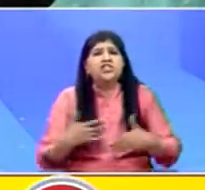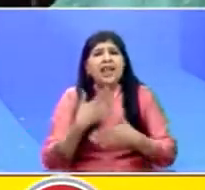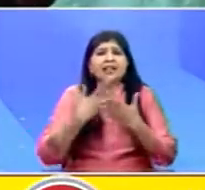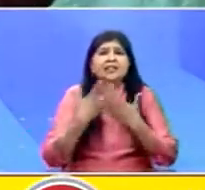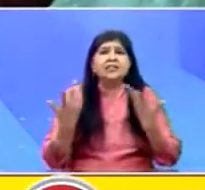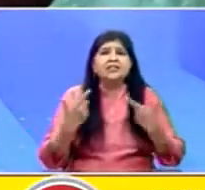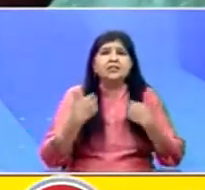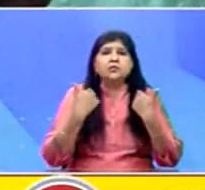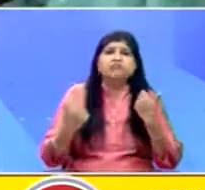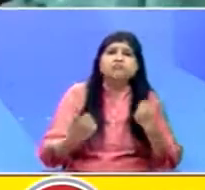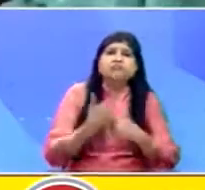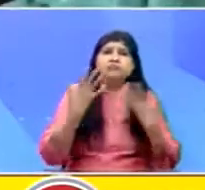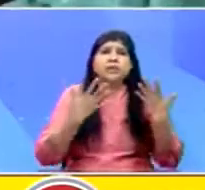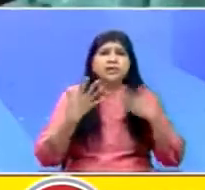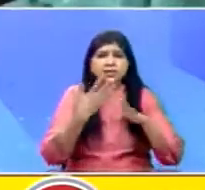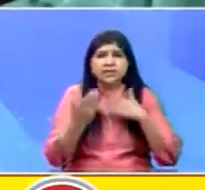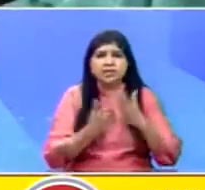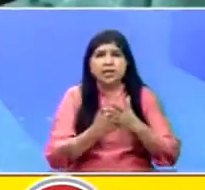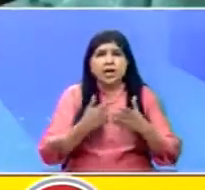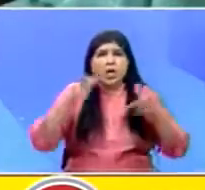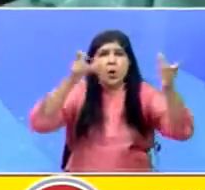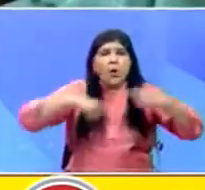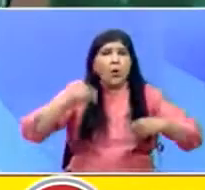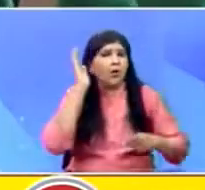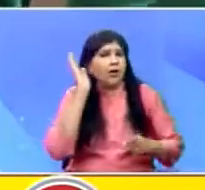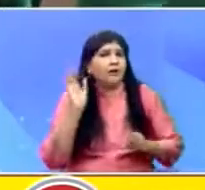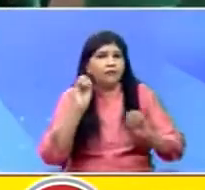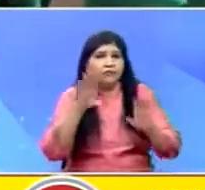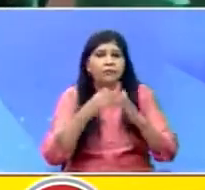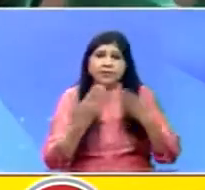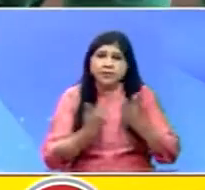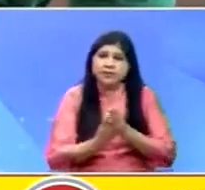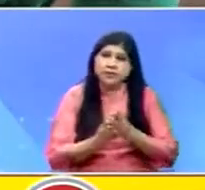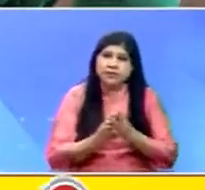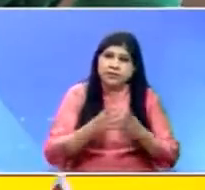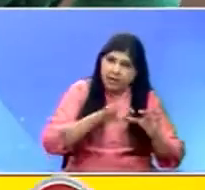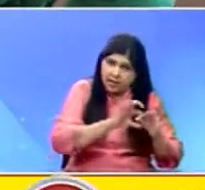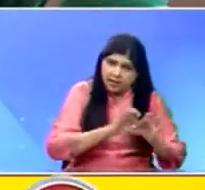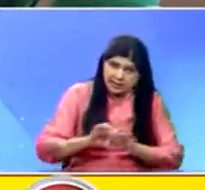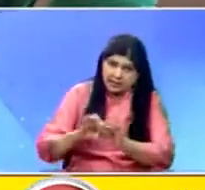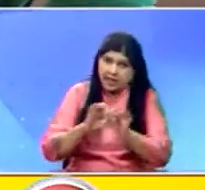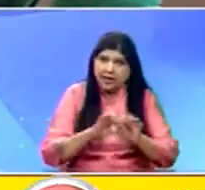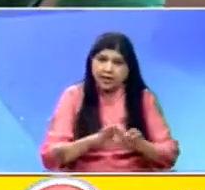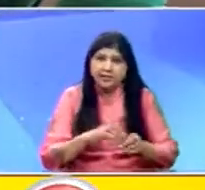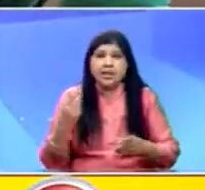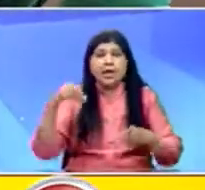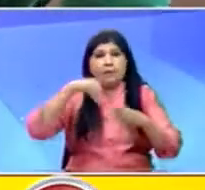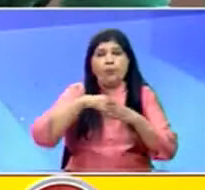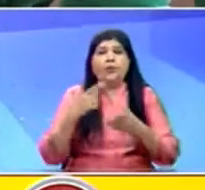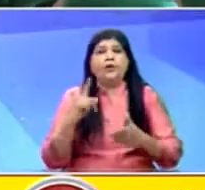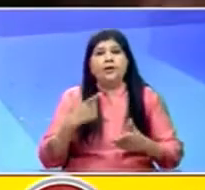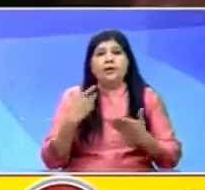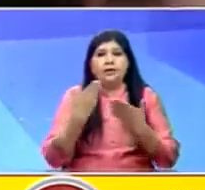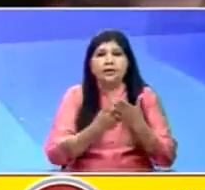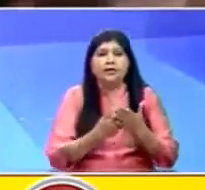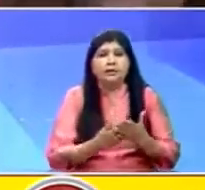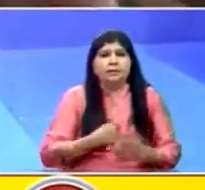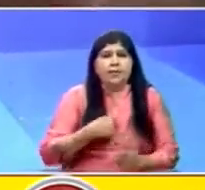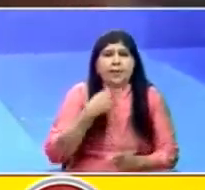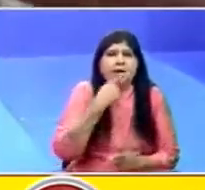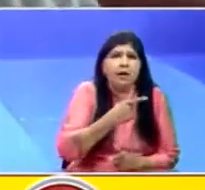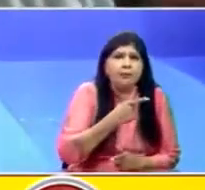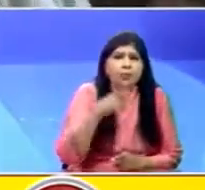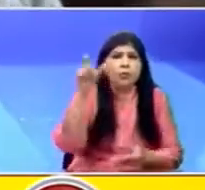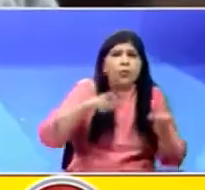में सामाजिक जागरूकता से जुड़े प्रयास महत्वपूर्ण भूमिका निभाते हैं। मैं आप सभी से